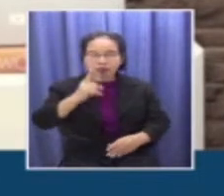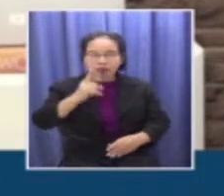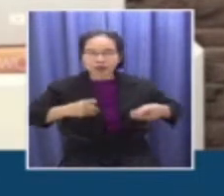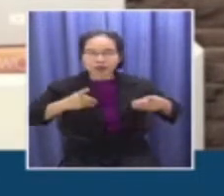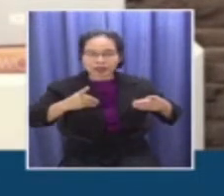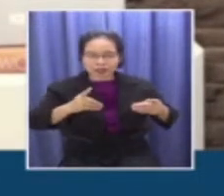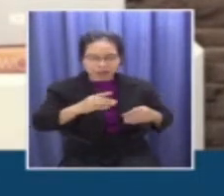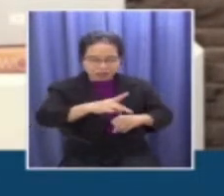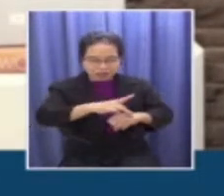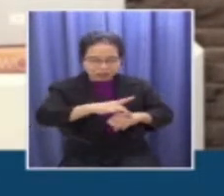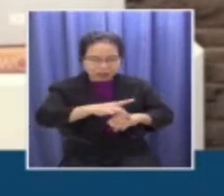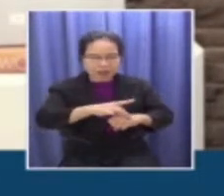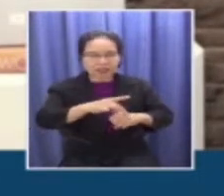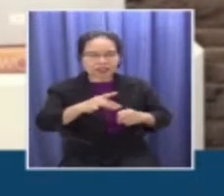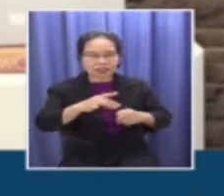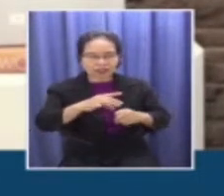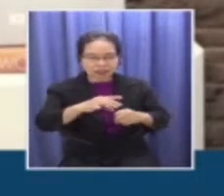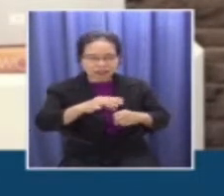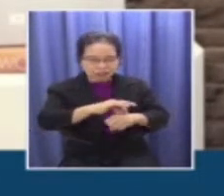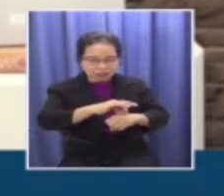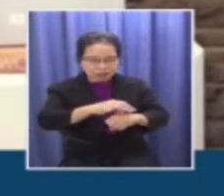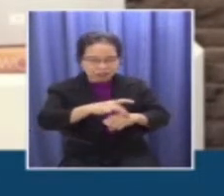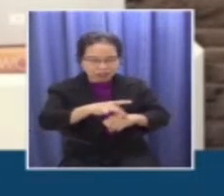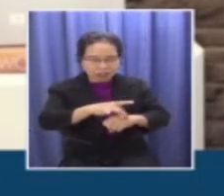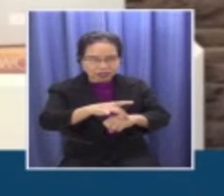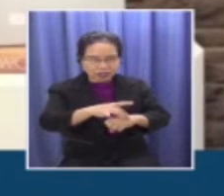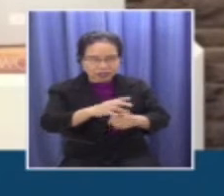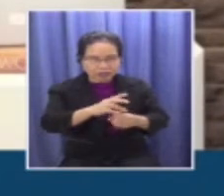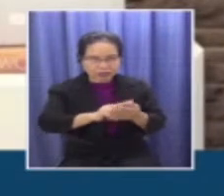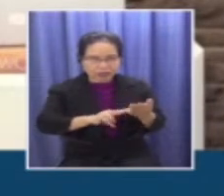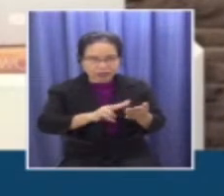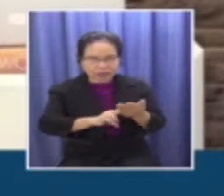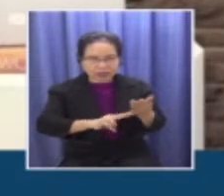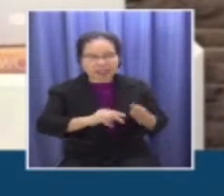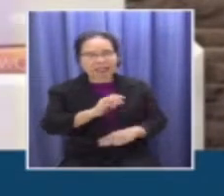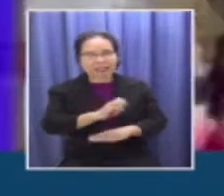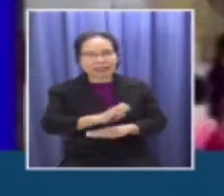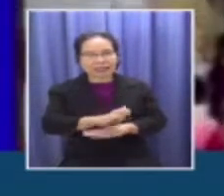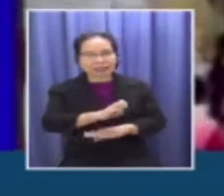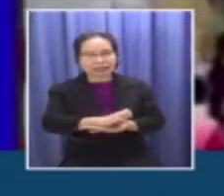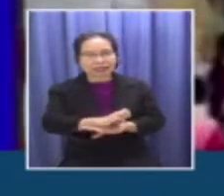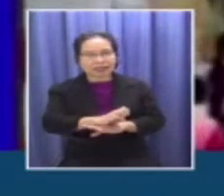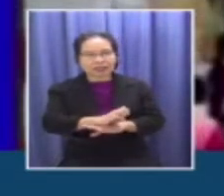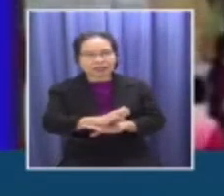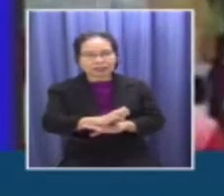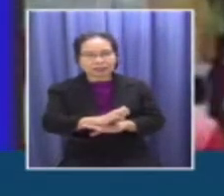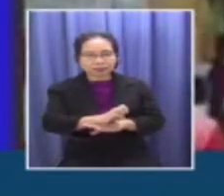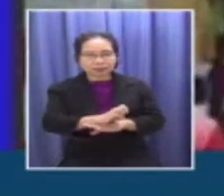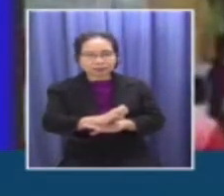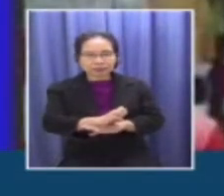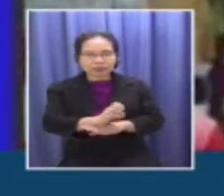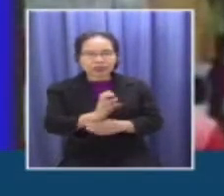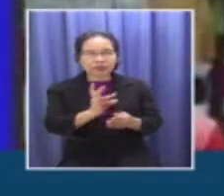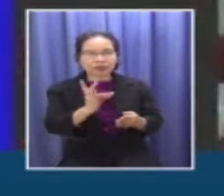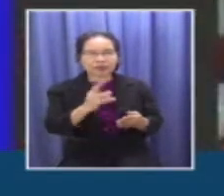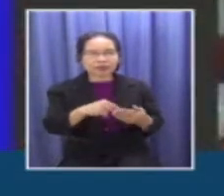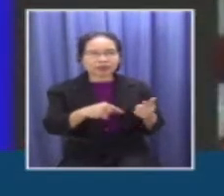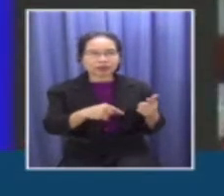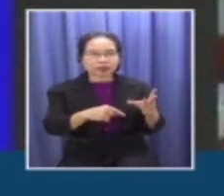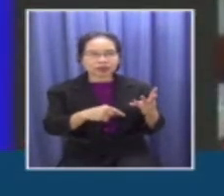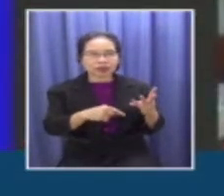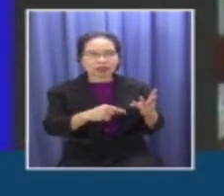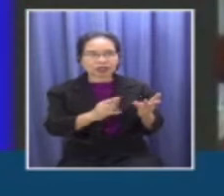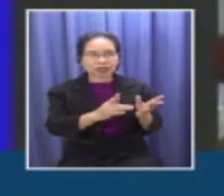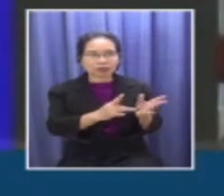di akɔneaba no wɔ nipa biara ante wiem ante nsoroma na ɔsrane so Nyankopɔn bɔ nipa